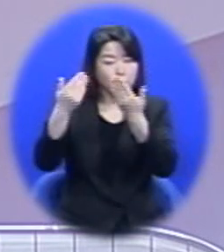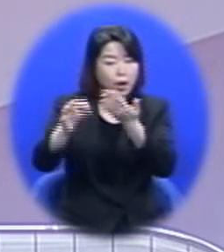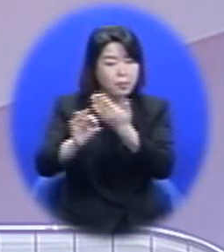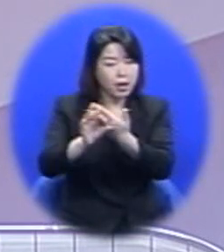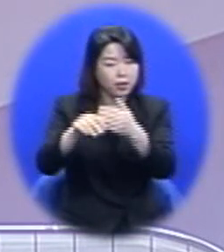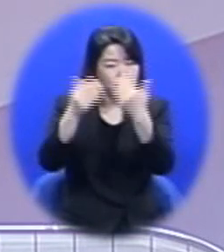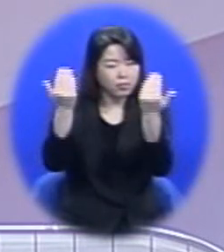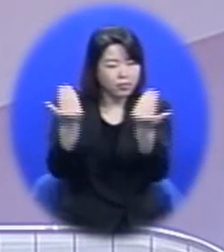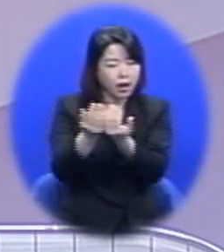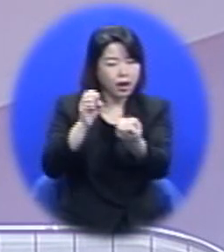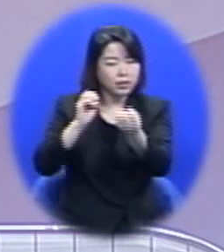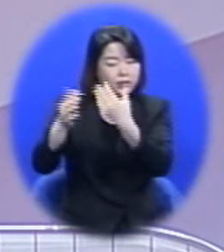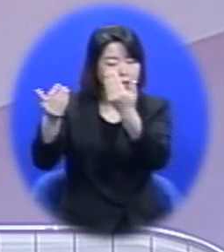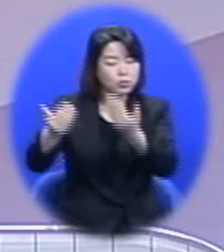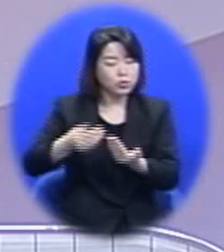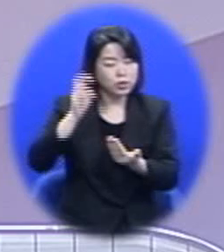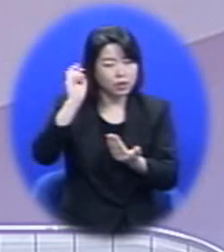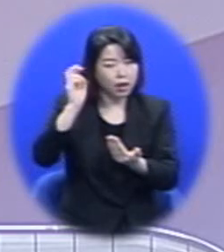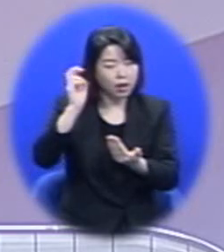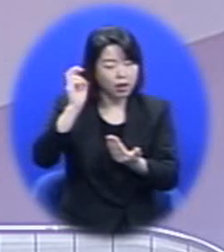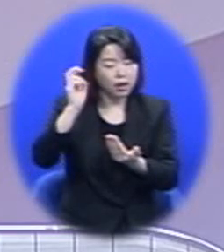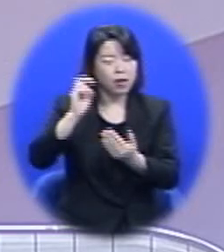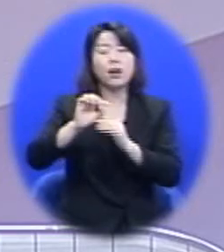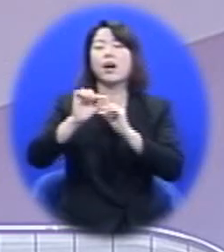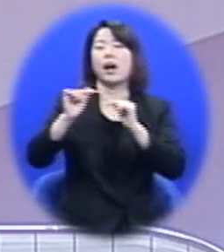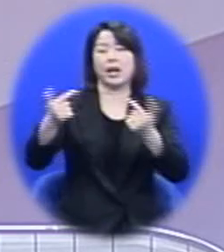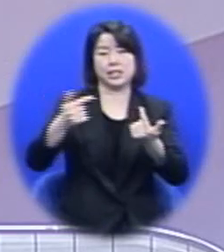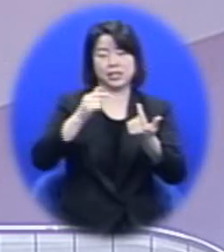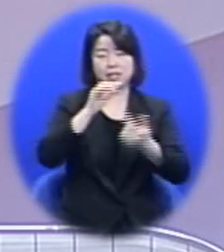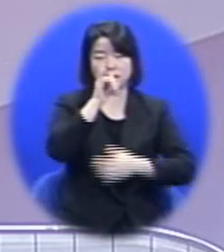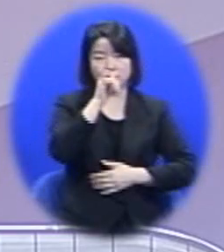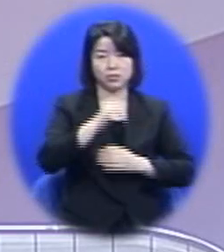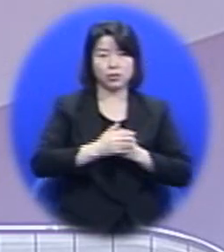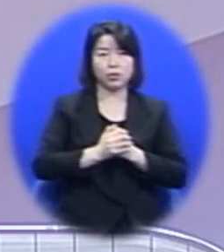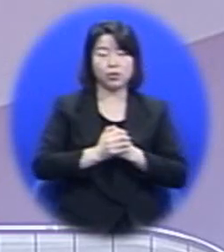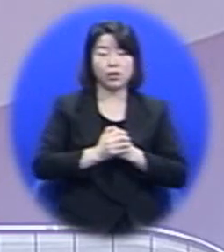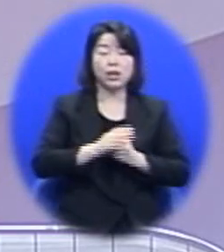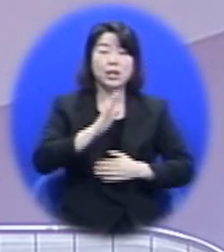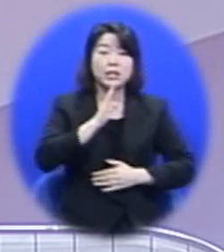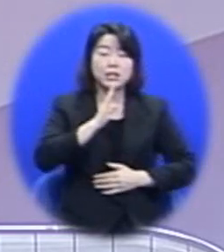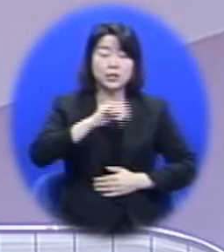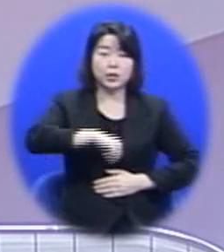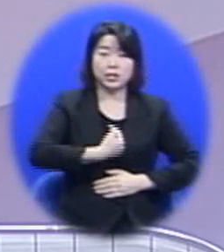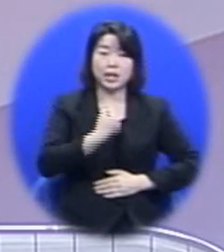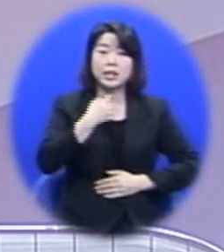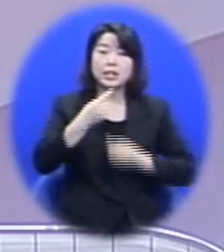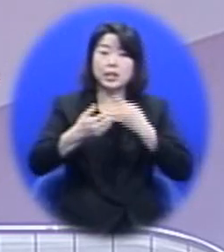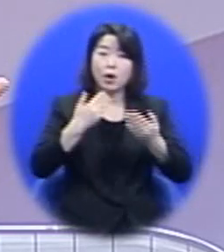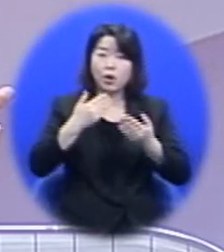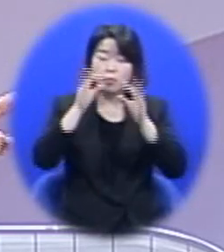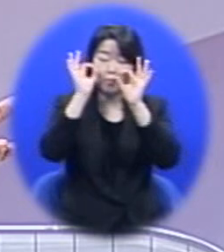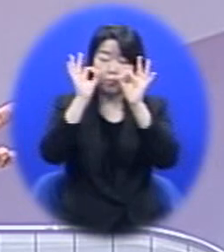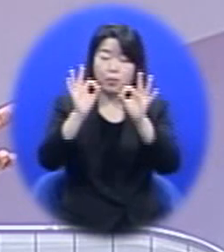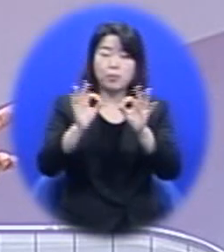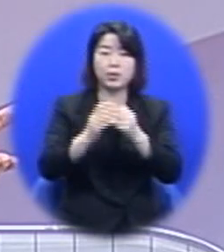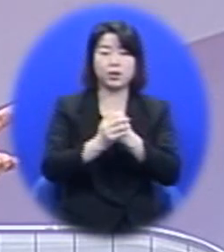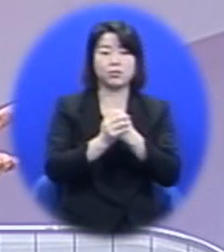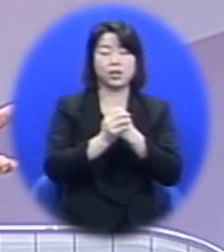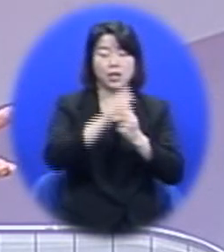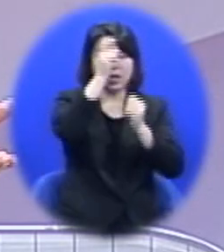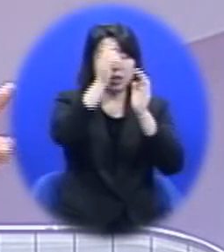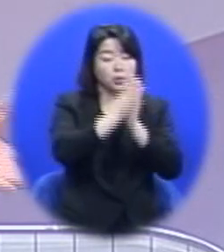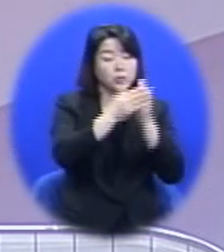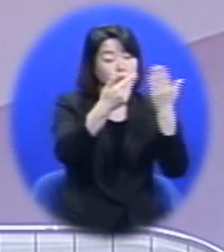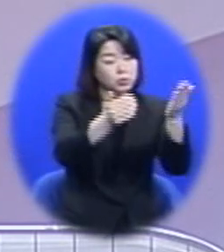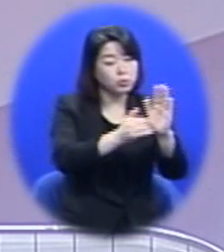주시나? 아니라는 겁니다. 많은 성도들이 실제로 자기 경험상 기도했는데도 응답받지 못했던